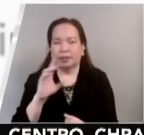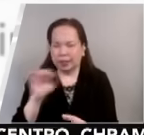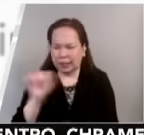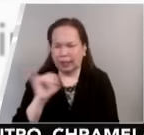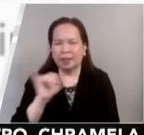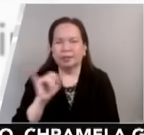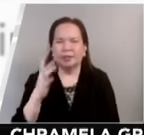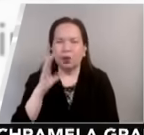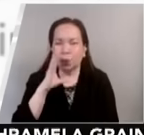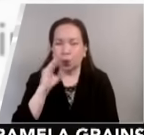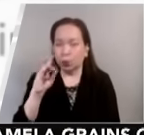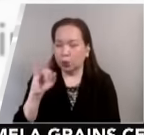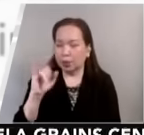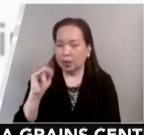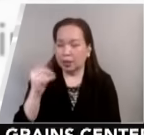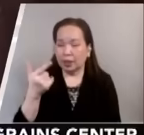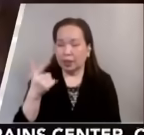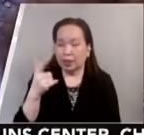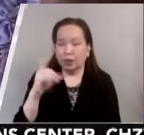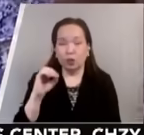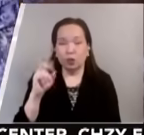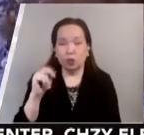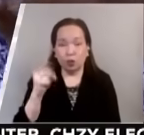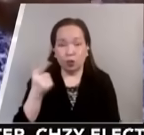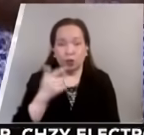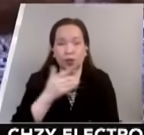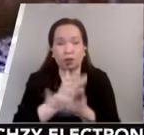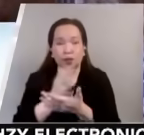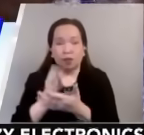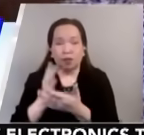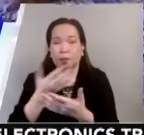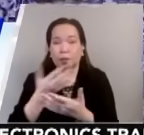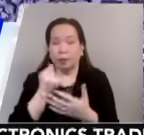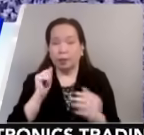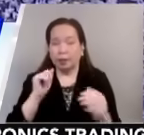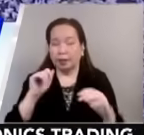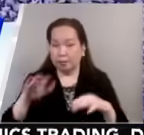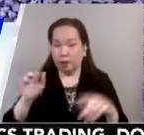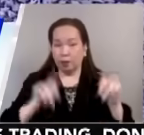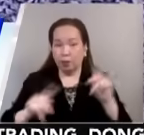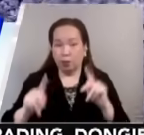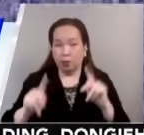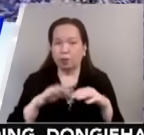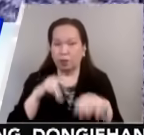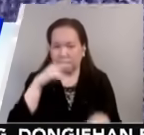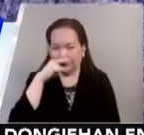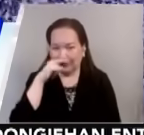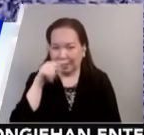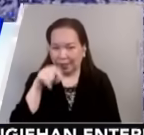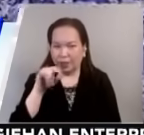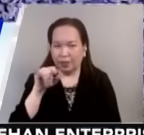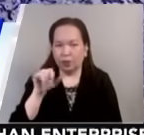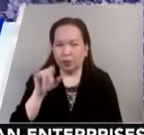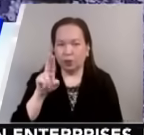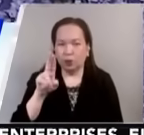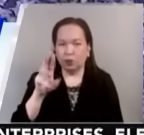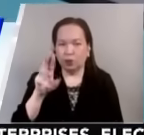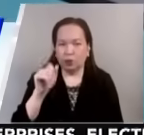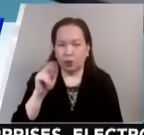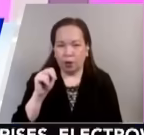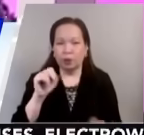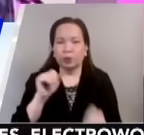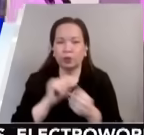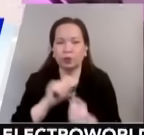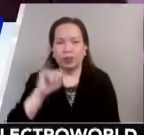naglibot naman sa iba't ibang sinihan ang best child perform at Firefly star na si Mel kasama si Jessica